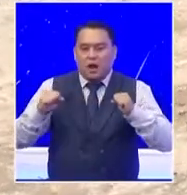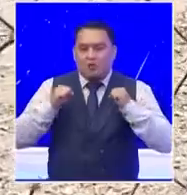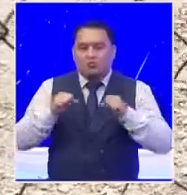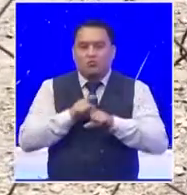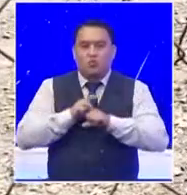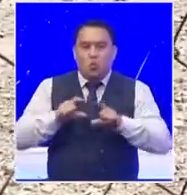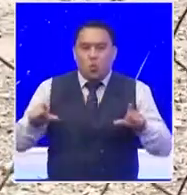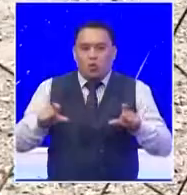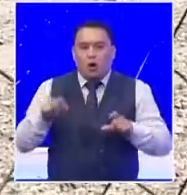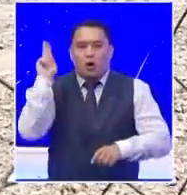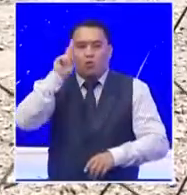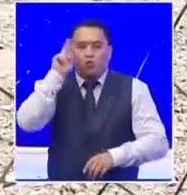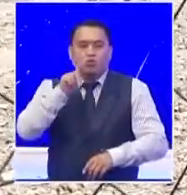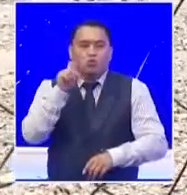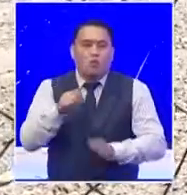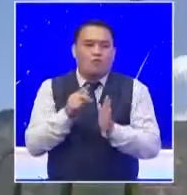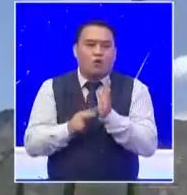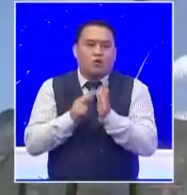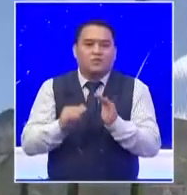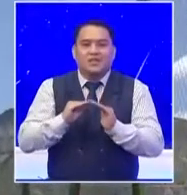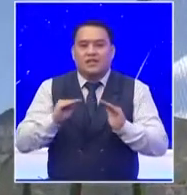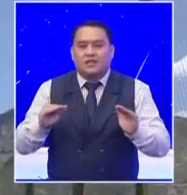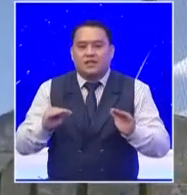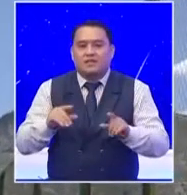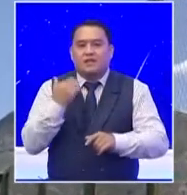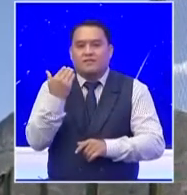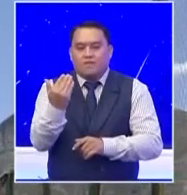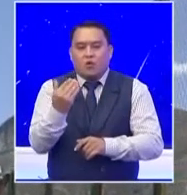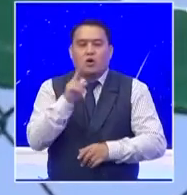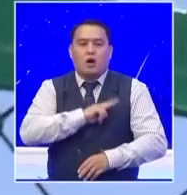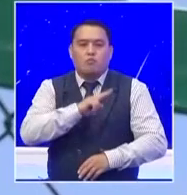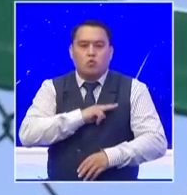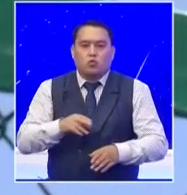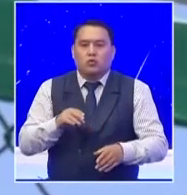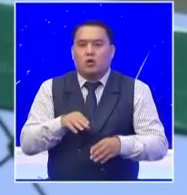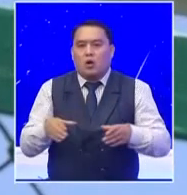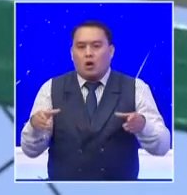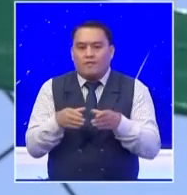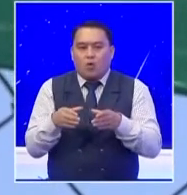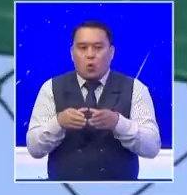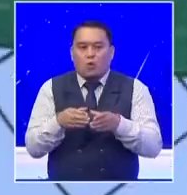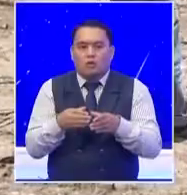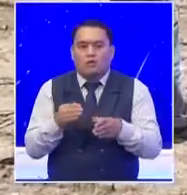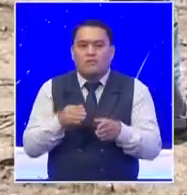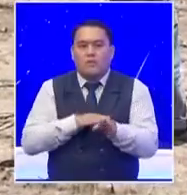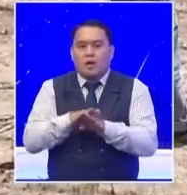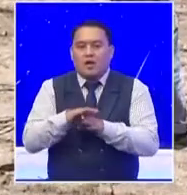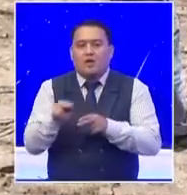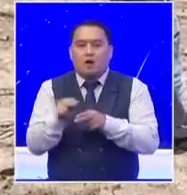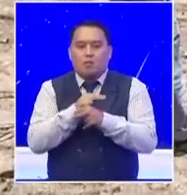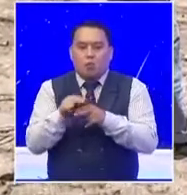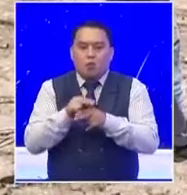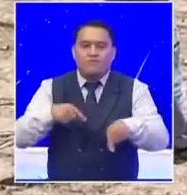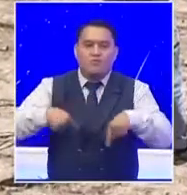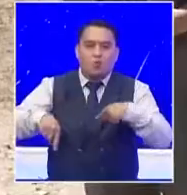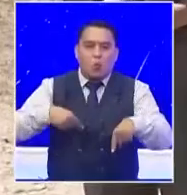школы, в стенах которой обучается 180 ребят, принадлежит сельчанам. Однако работа подрядной организации «Элитстрой», выполняющая демонтаж и возведение